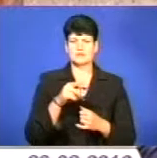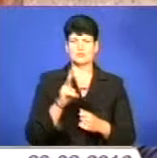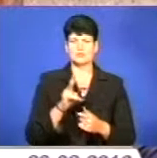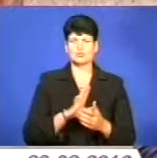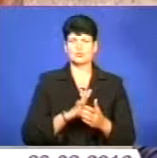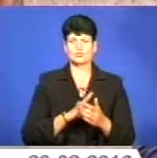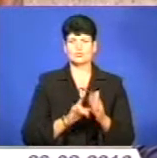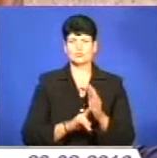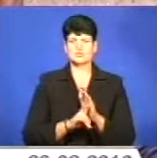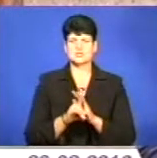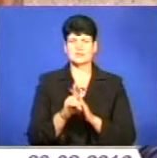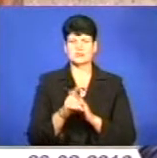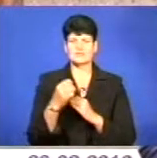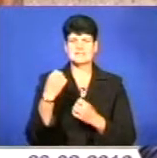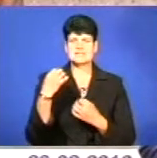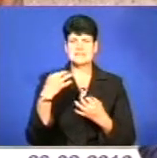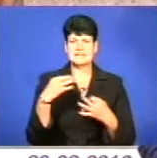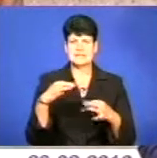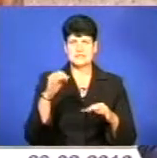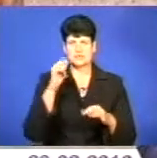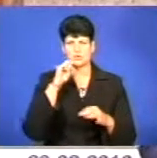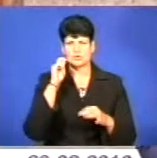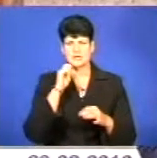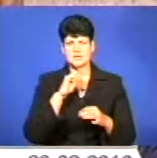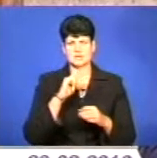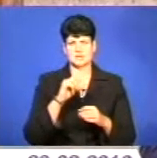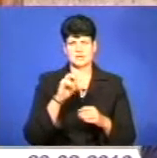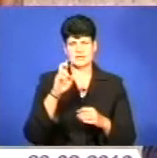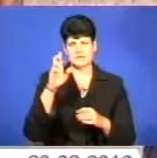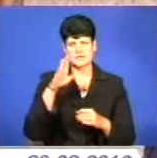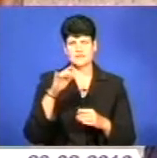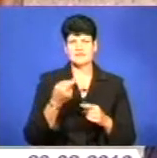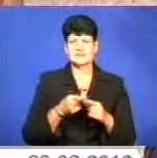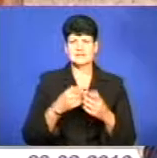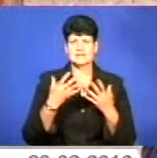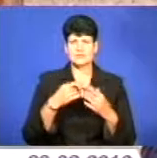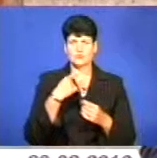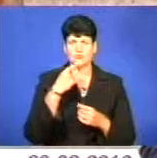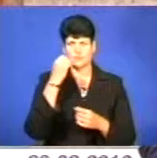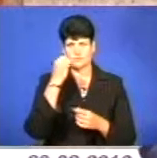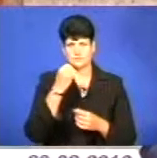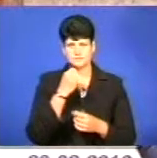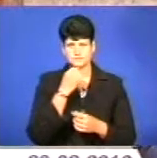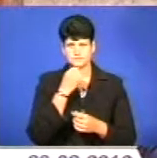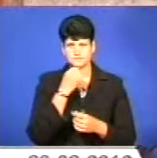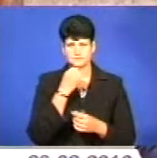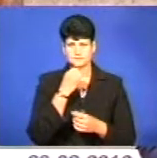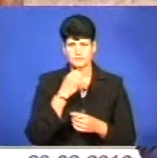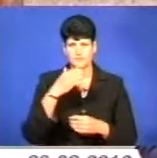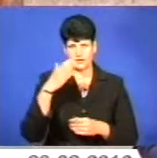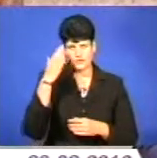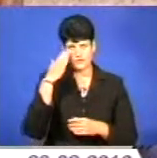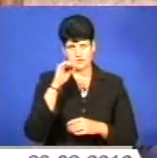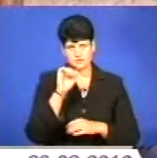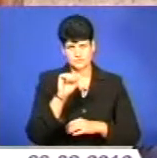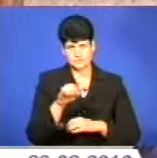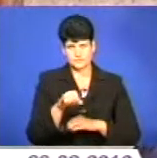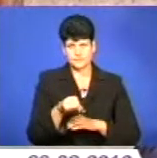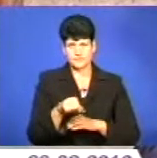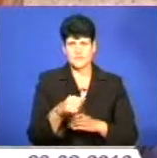боротьби за незалежність і українську державність. У ці дні ми кажемо слово вдячності і низько схиляємо голови